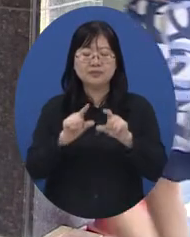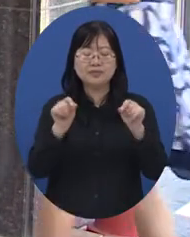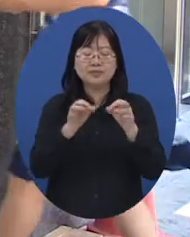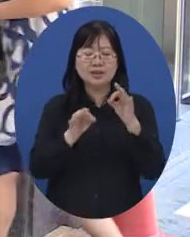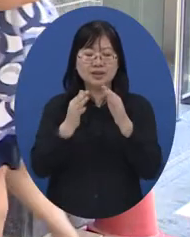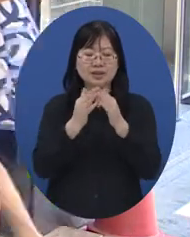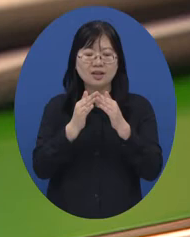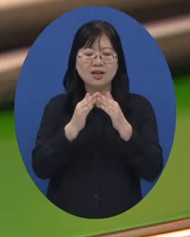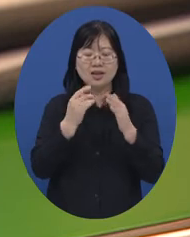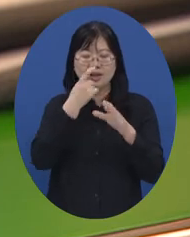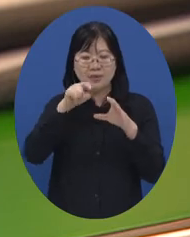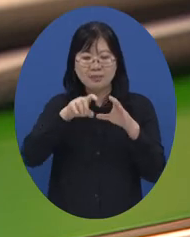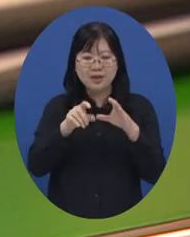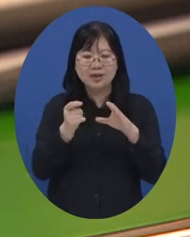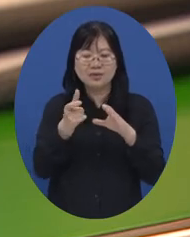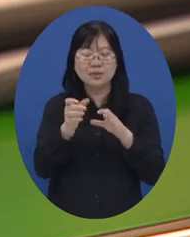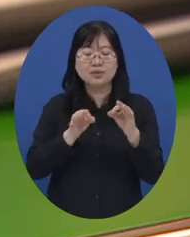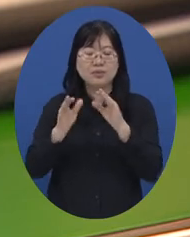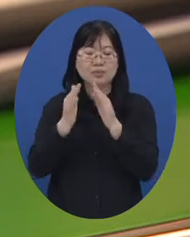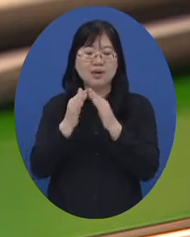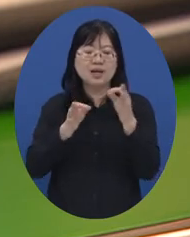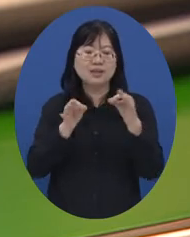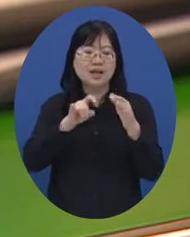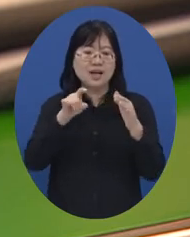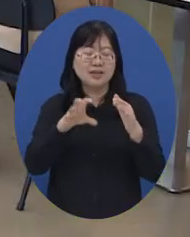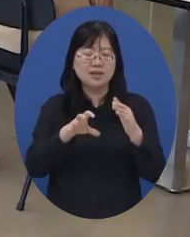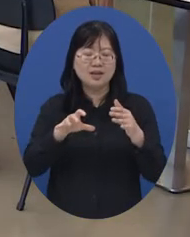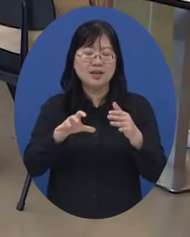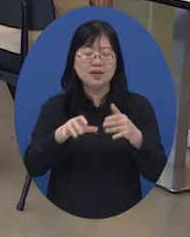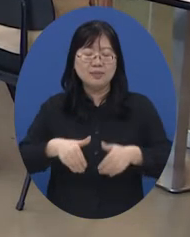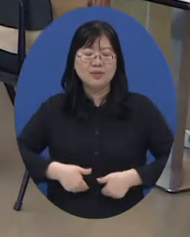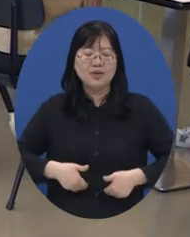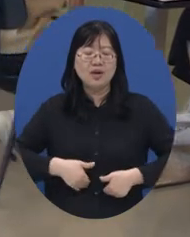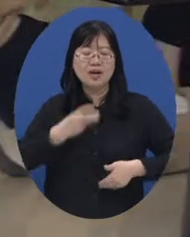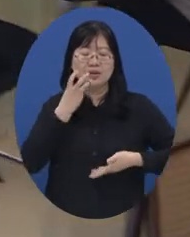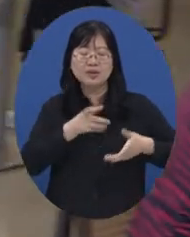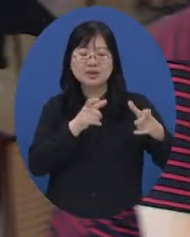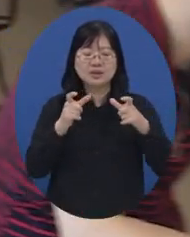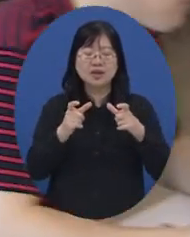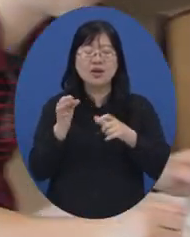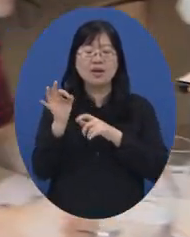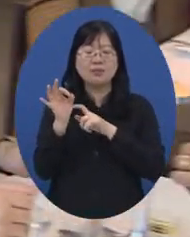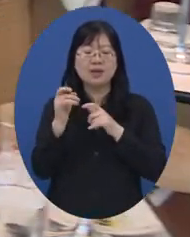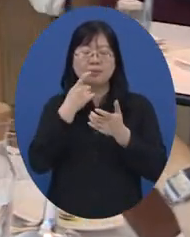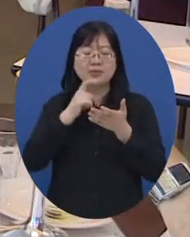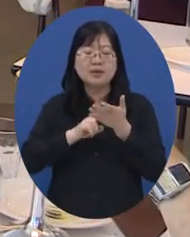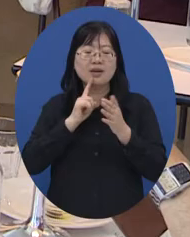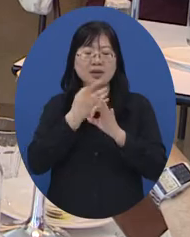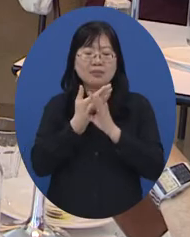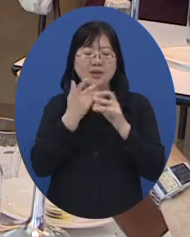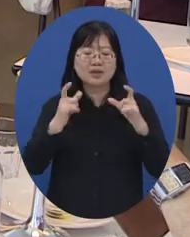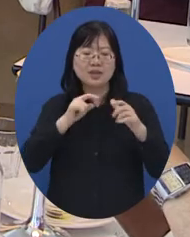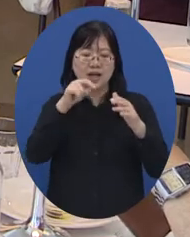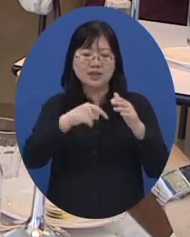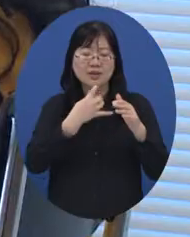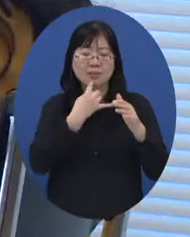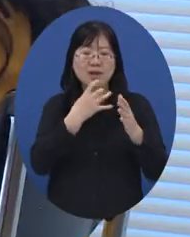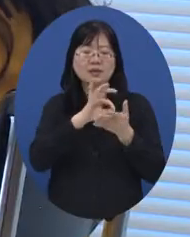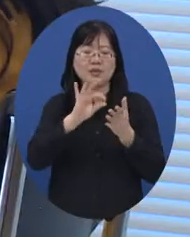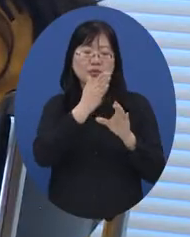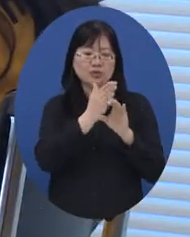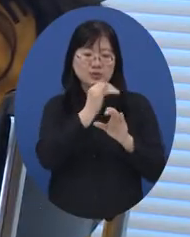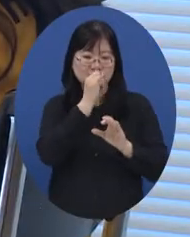음식점, 카페 등 동네 소점포나 시장 등에서 유용한 경기지역화폐. 쉽게 말해 지역에서만 통용되는